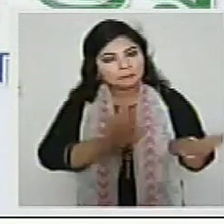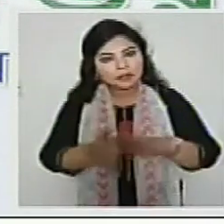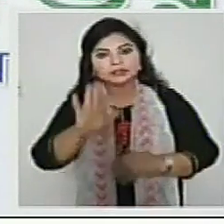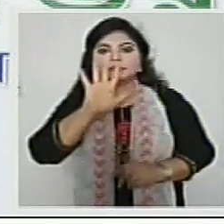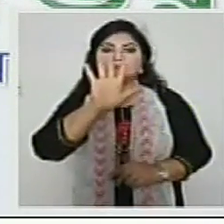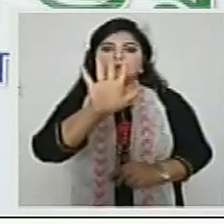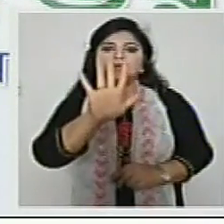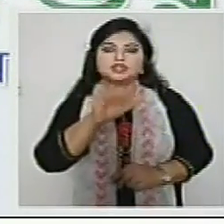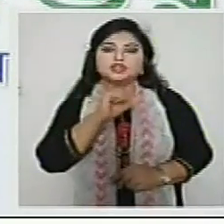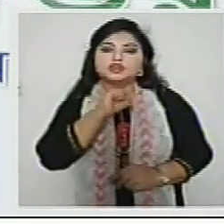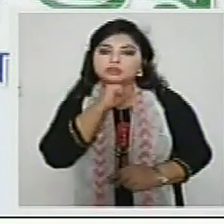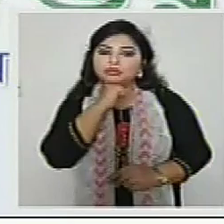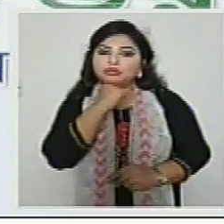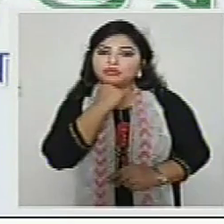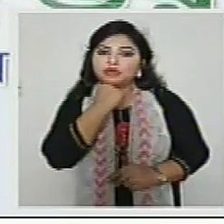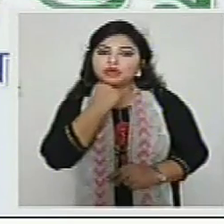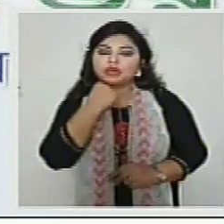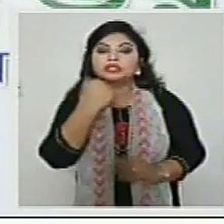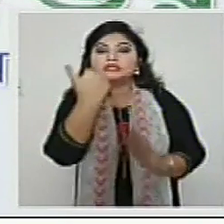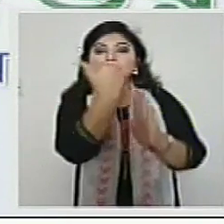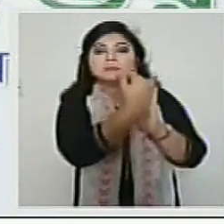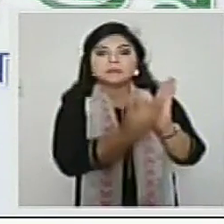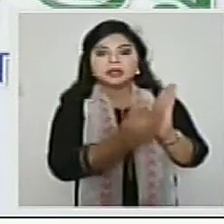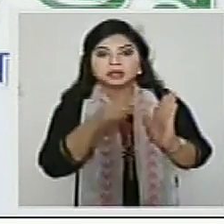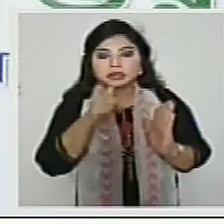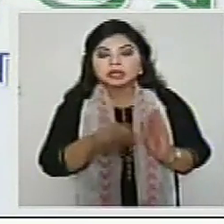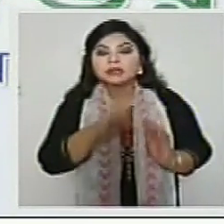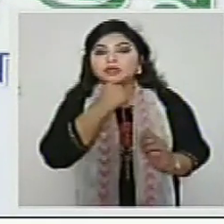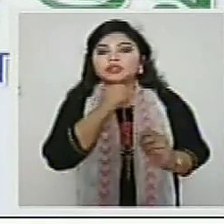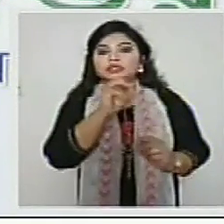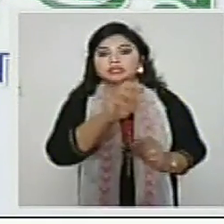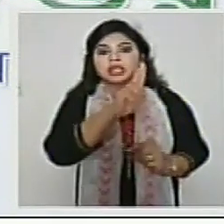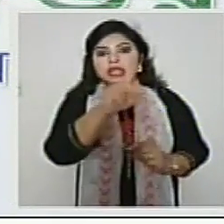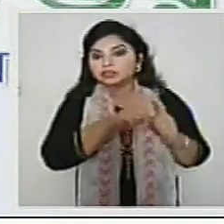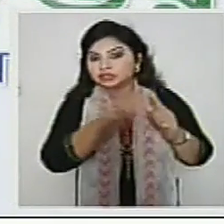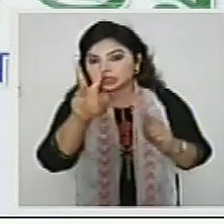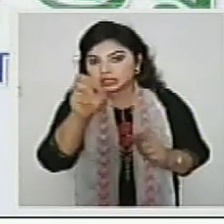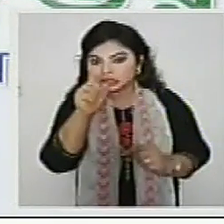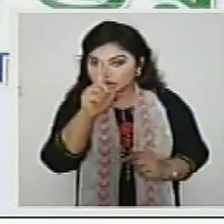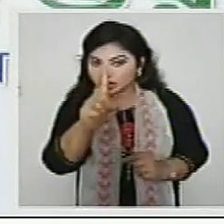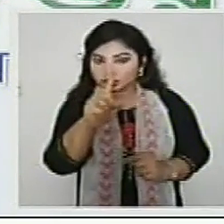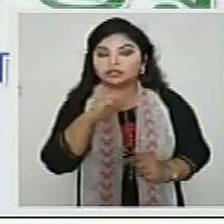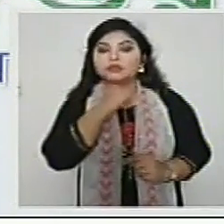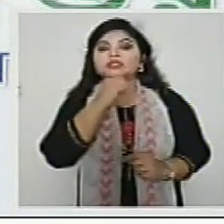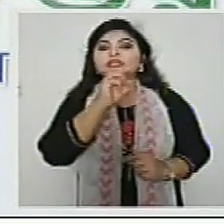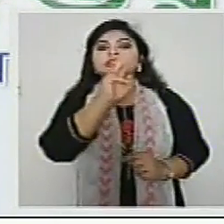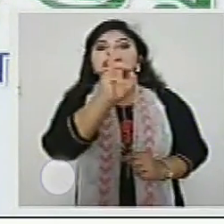যারা মৃত্যুবরণ করেছেন তাদের মধ্যে পুরুষ 27 জন, নারী 5 জন। বয়স